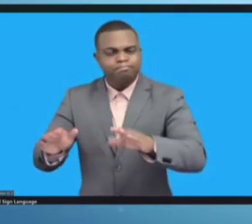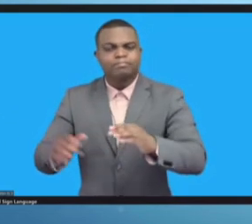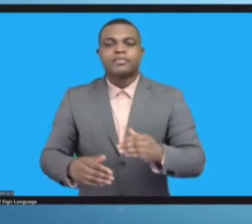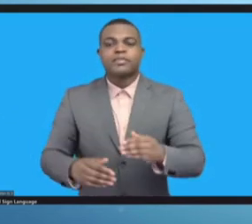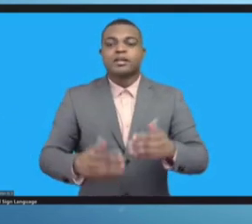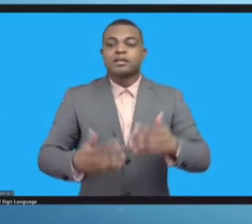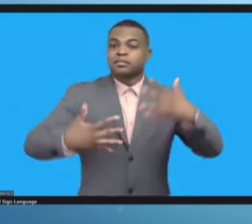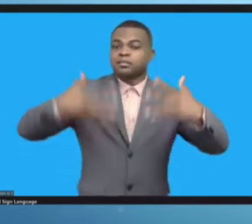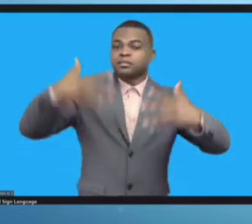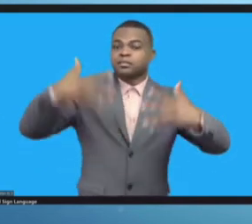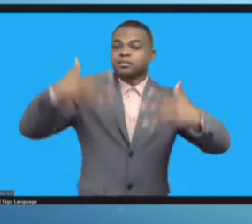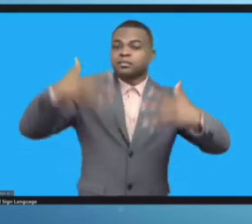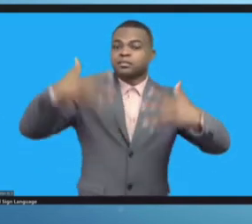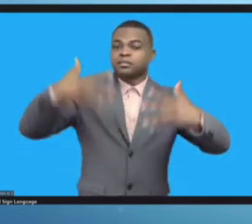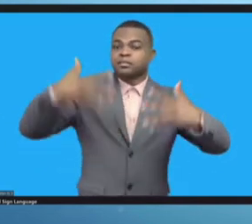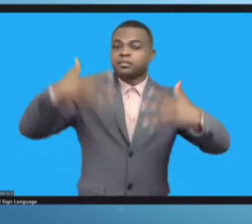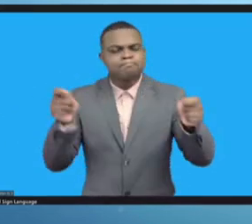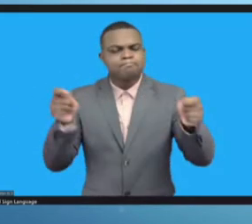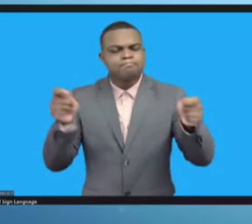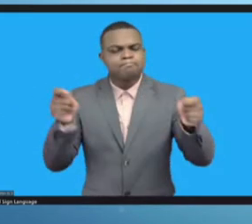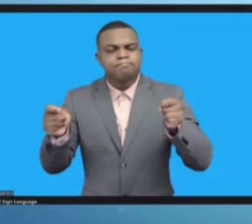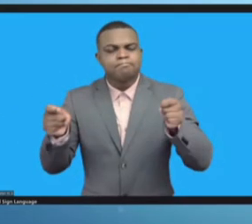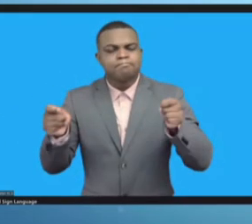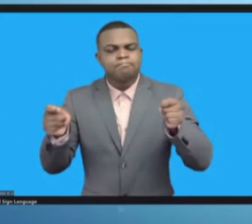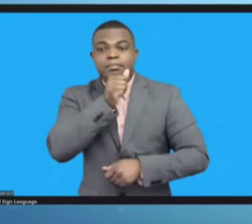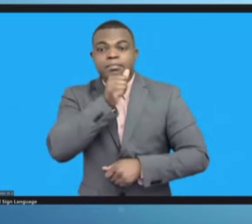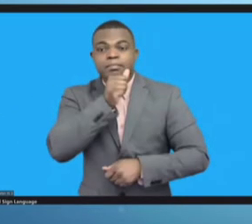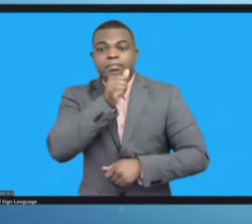et cinquièmement,